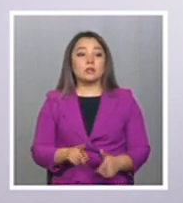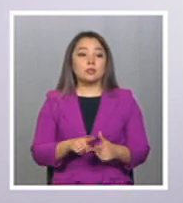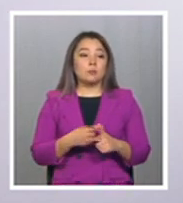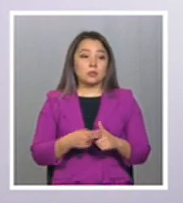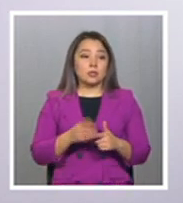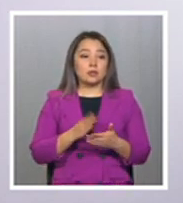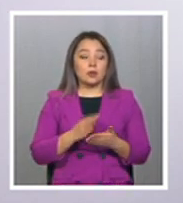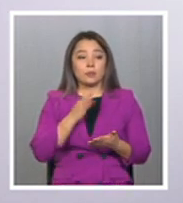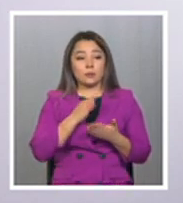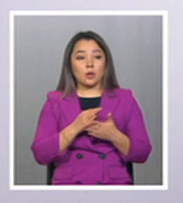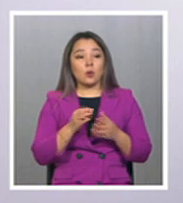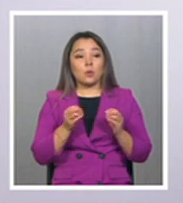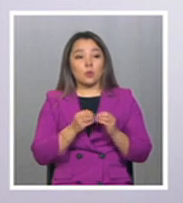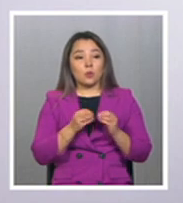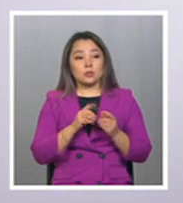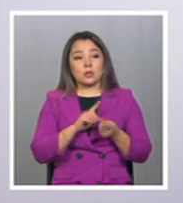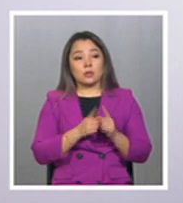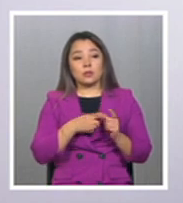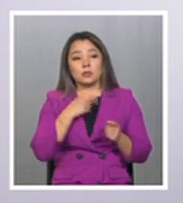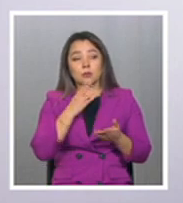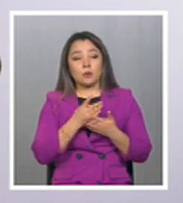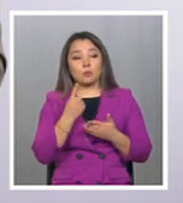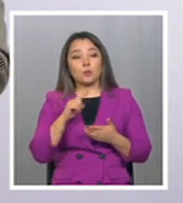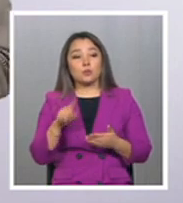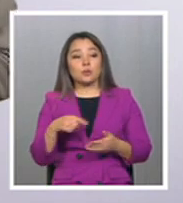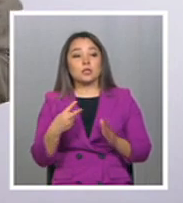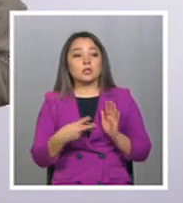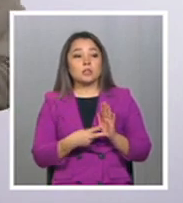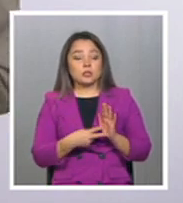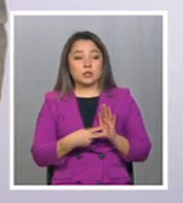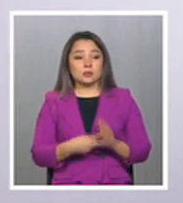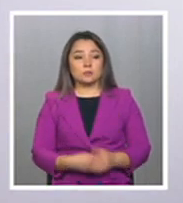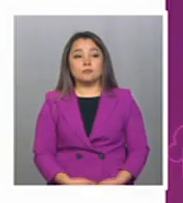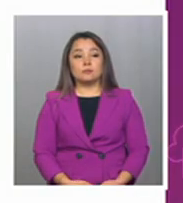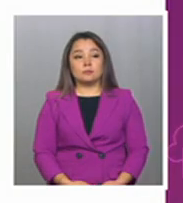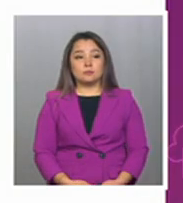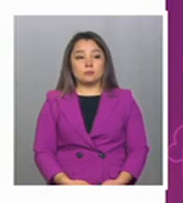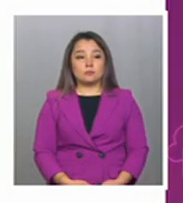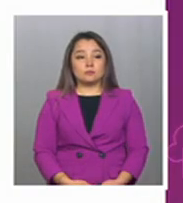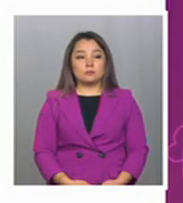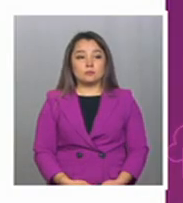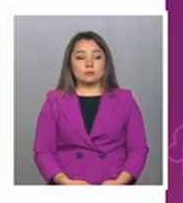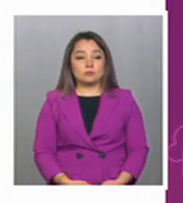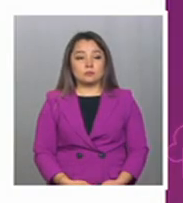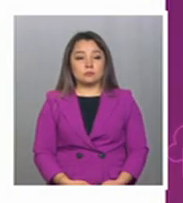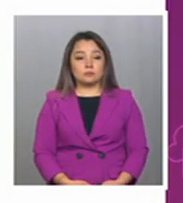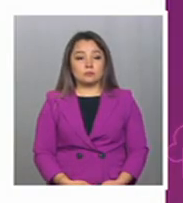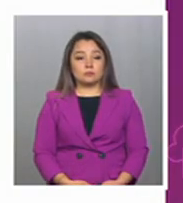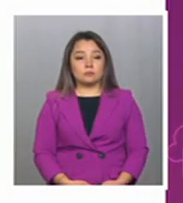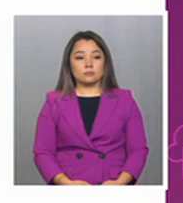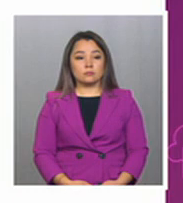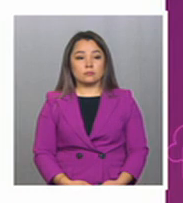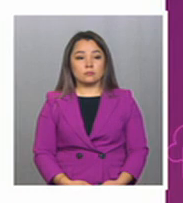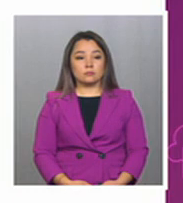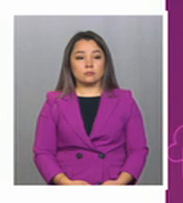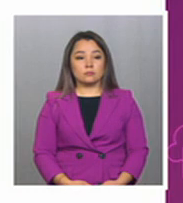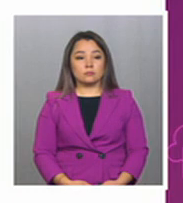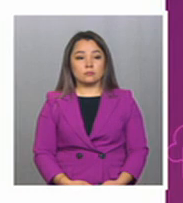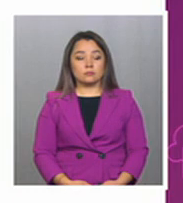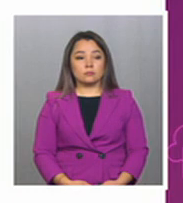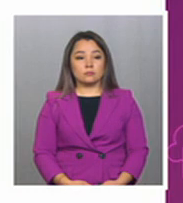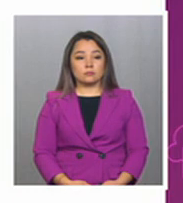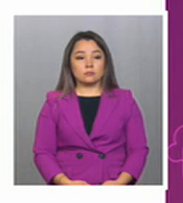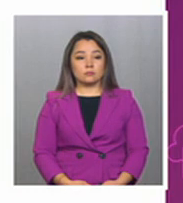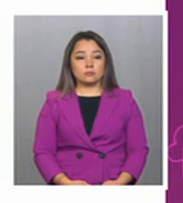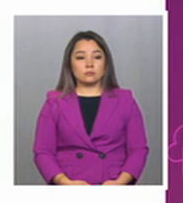оны ондық бөлшекке келтіретін болсақ 1.7. Өте жақсы. Жазып қояйық балар. 27.2 мен